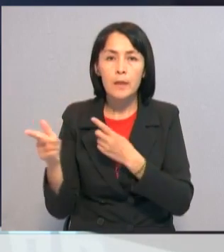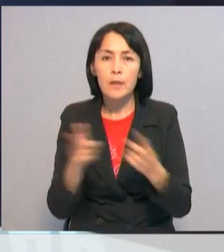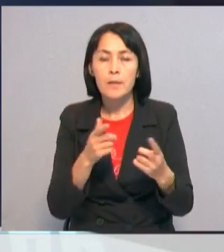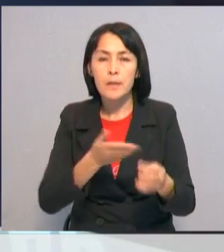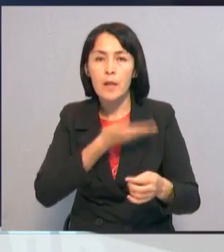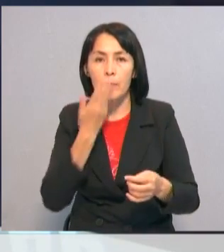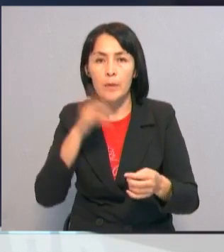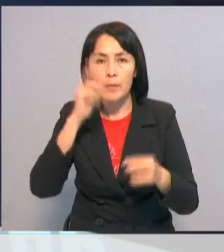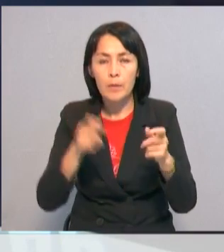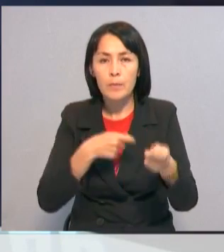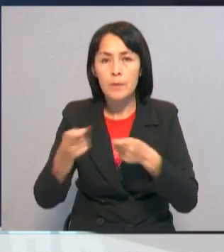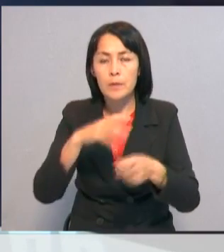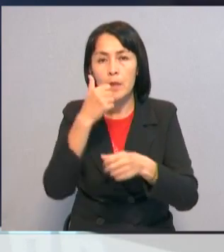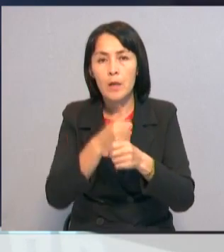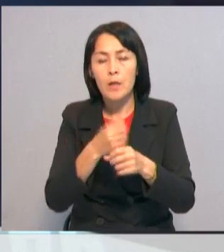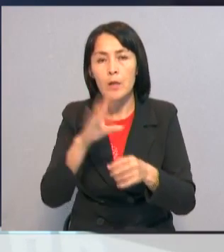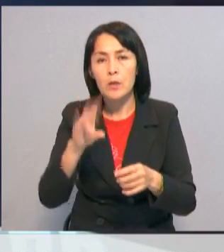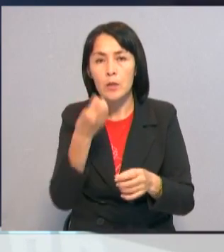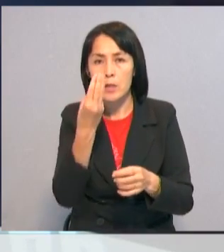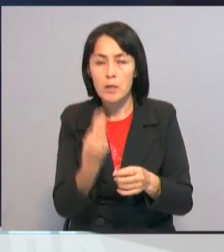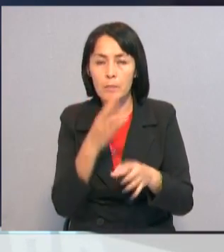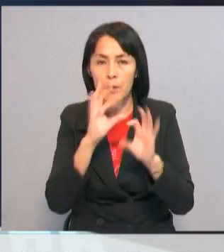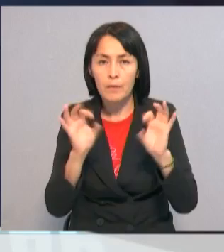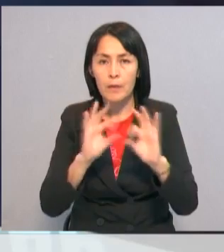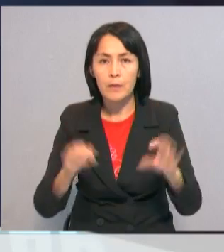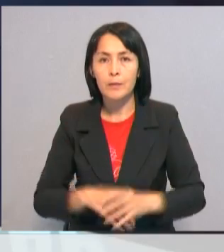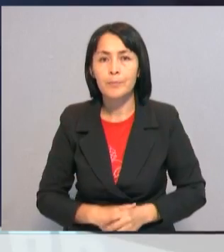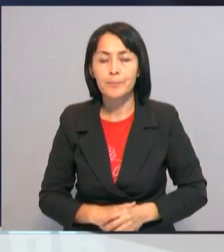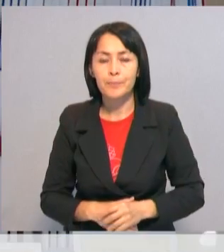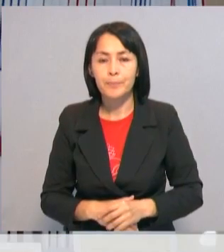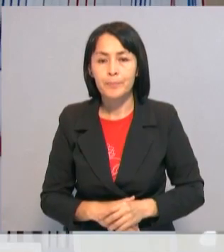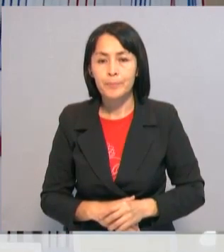туралы баяндаған білім басқармасының басшысы Нұргүл Шәмшиева айтты.